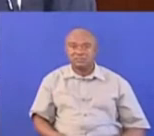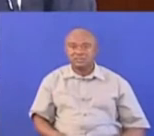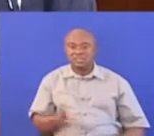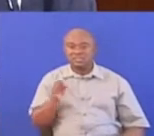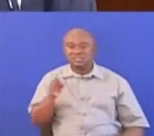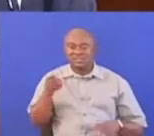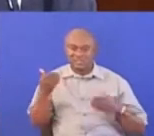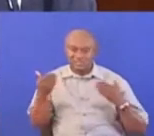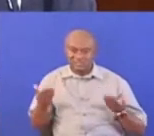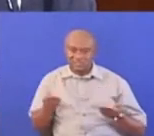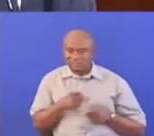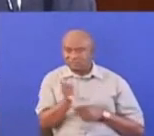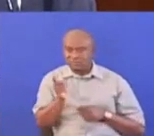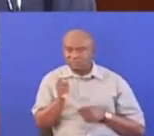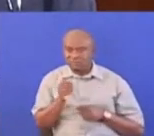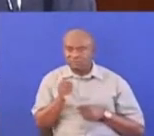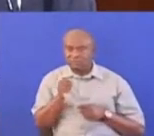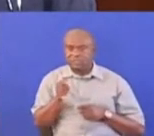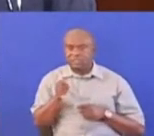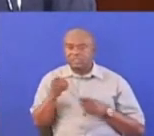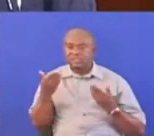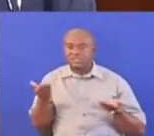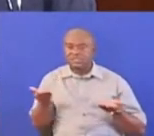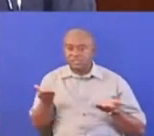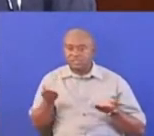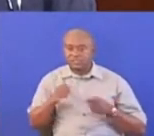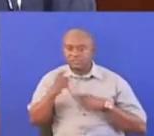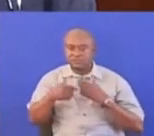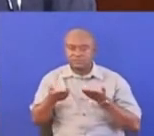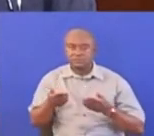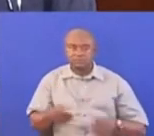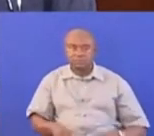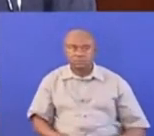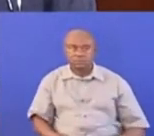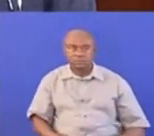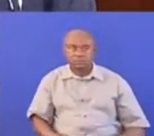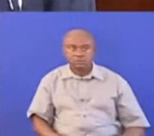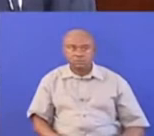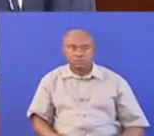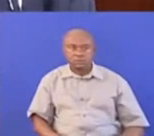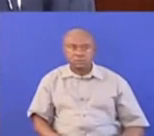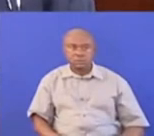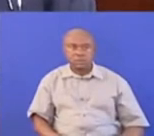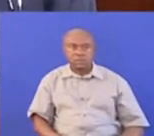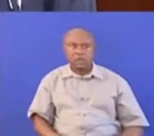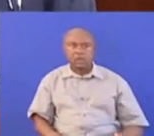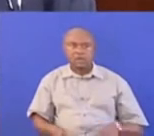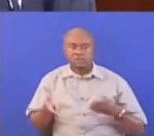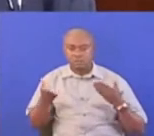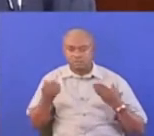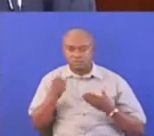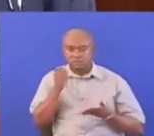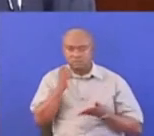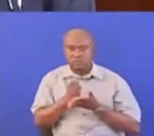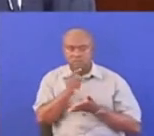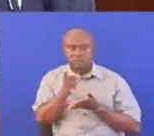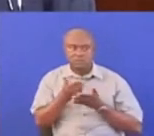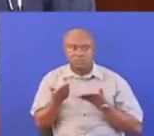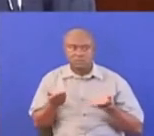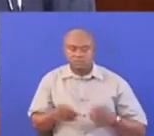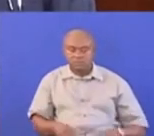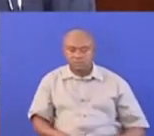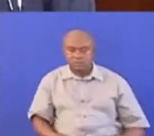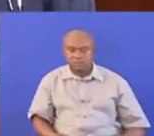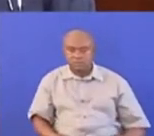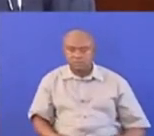katika kipindi kile na hata kipindi hichi ambapo tunaendelea, kwamba sasa hivi tunapoamua kwa mfano tumeleza